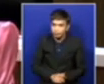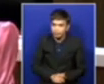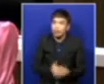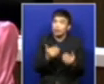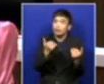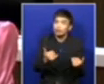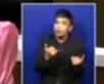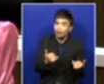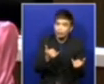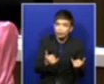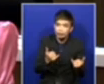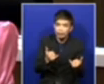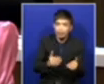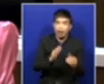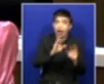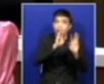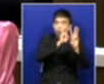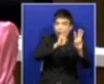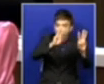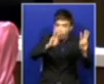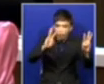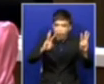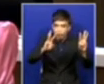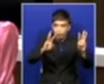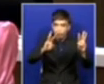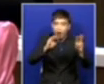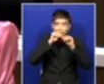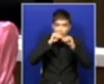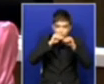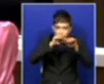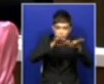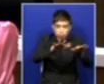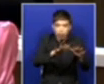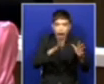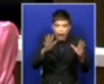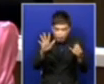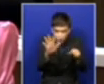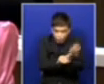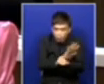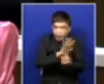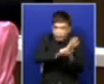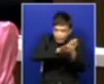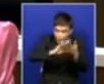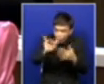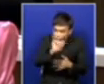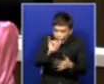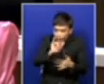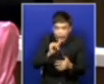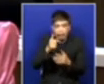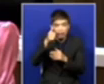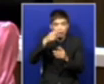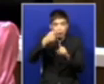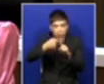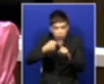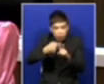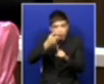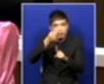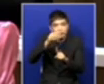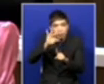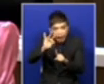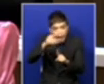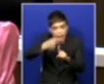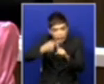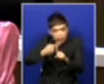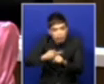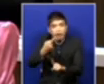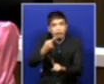าศอยู่ในเว็บไซต์ของกรมบัญชีกลางค้าอยู่18เดือนนะท่านประธานก็ไอ้ระบบพัฒนาระบบประกันสังคมเนี่ยฮะจนกระทั่งบริษัท